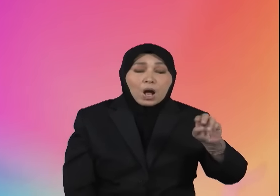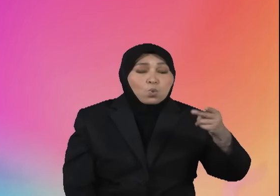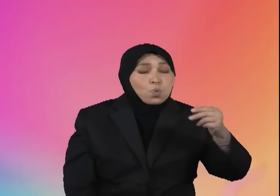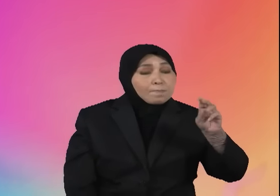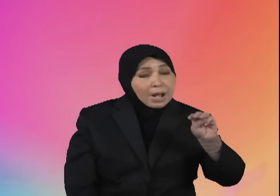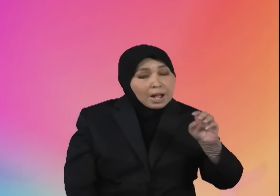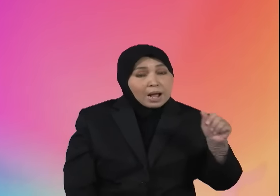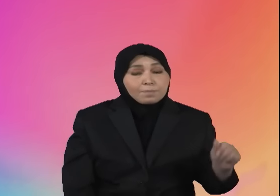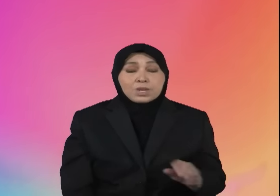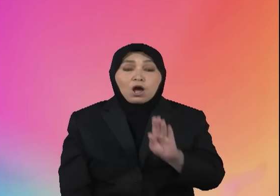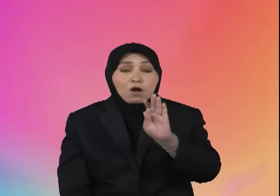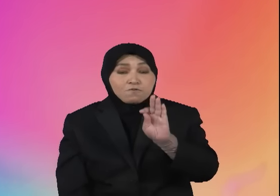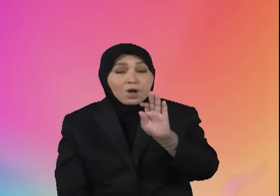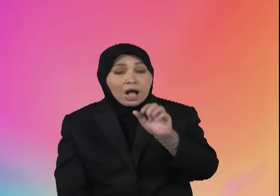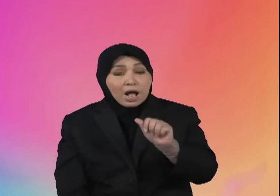maqamahuma.